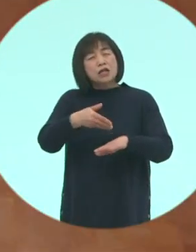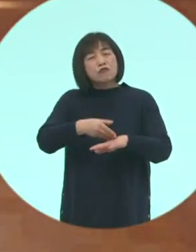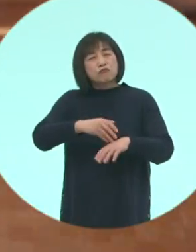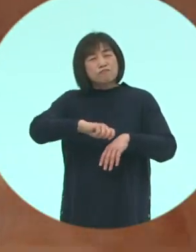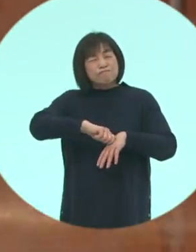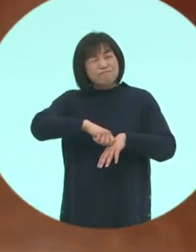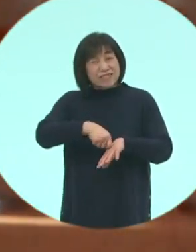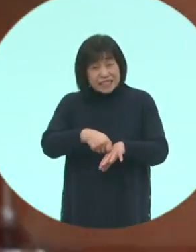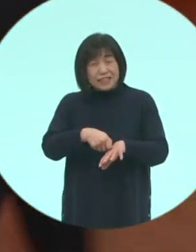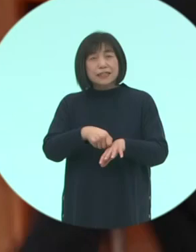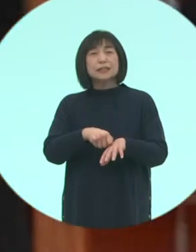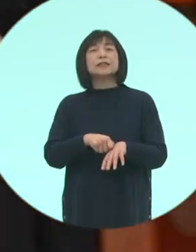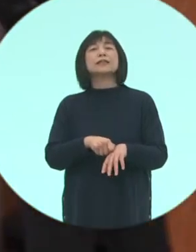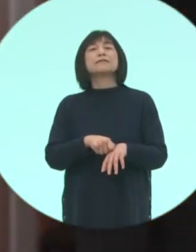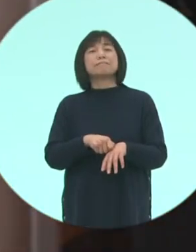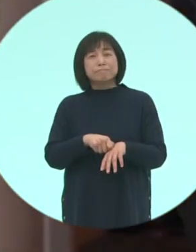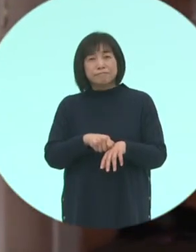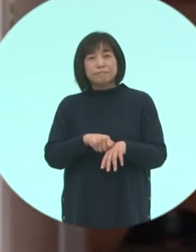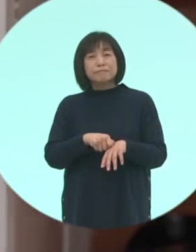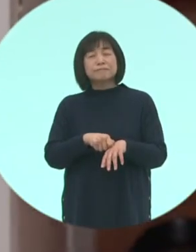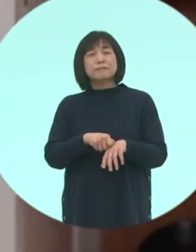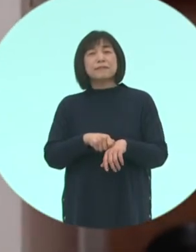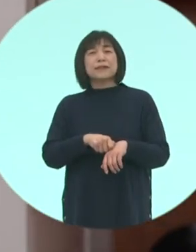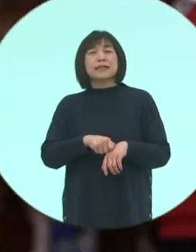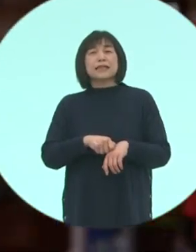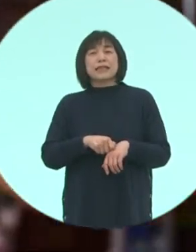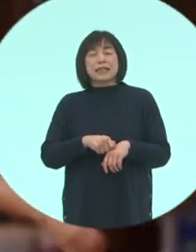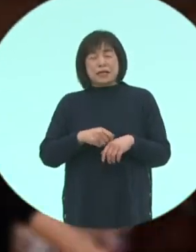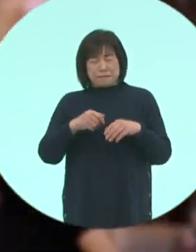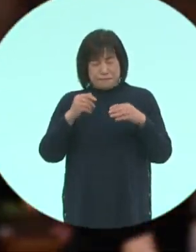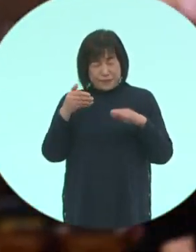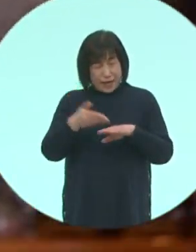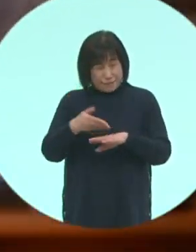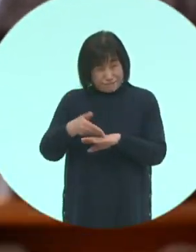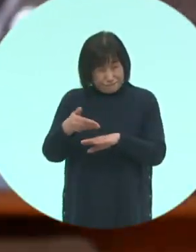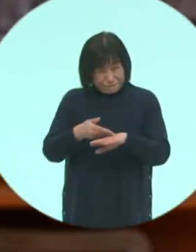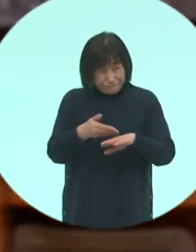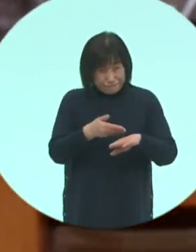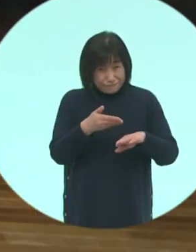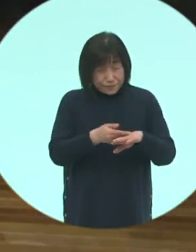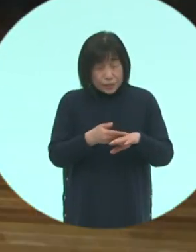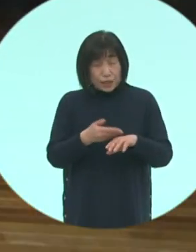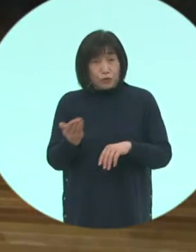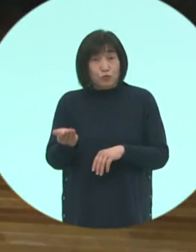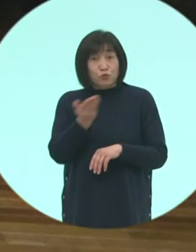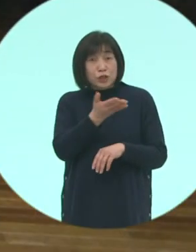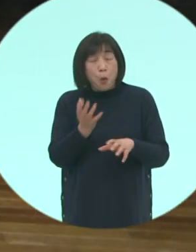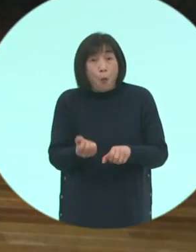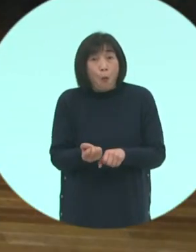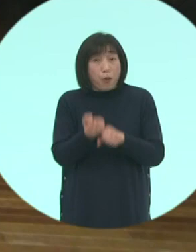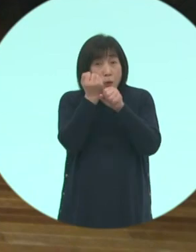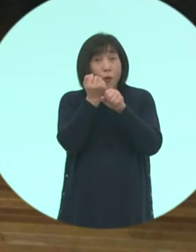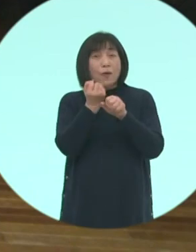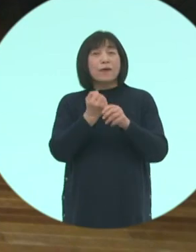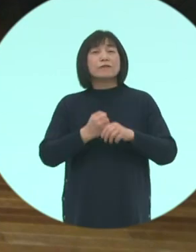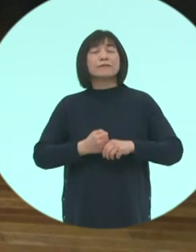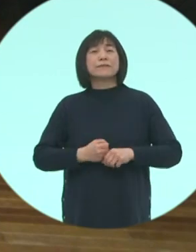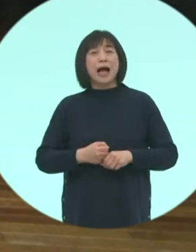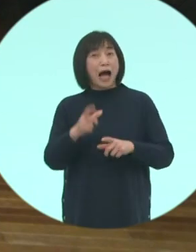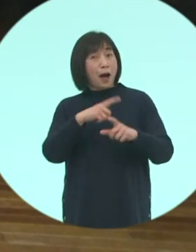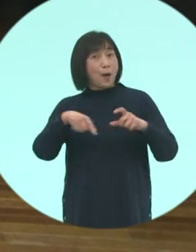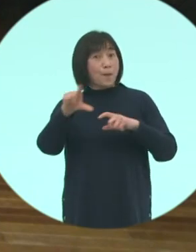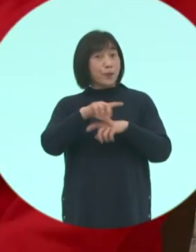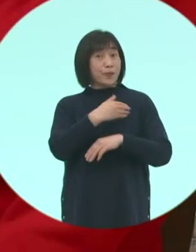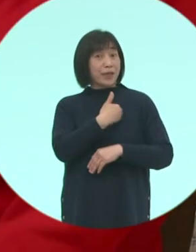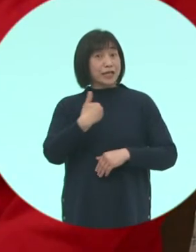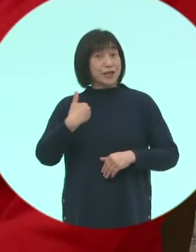でも次はやっぱりもう少しって言って一生懸命練習した時に次の試合は優勝できたんですよ。いや、もっとやれるもっとやれ